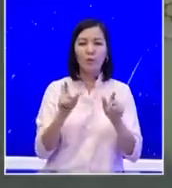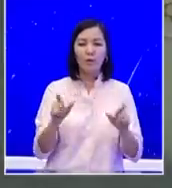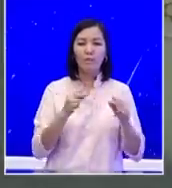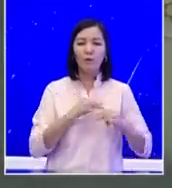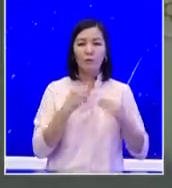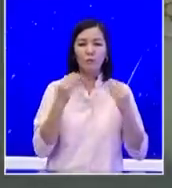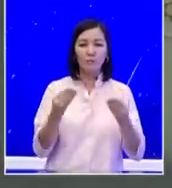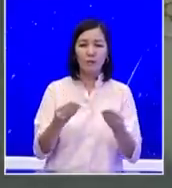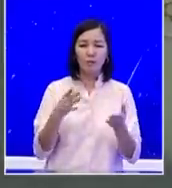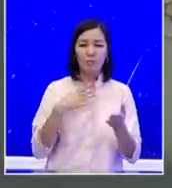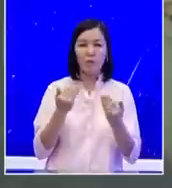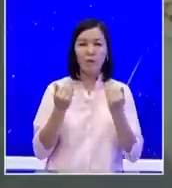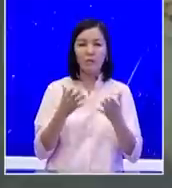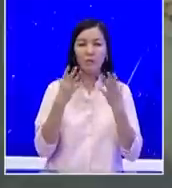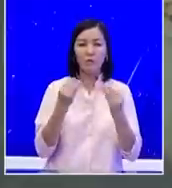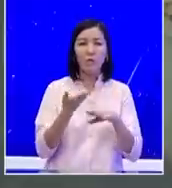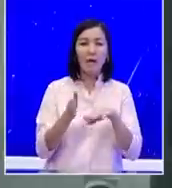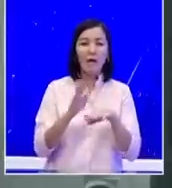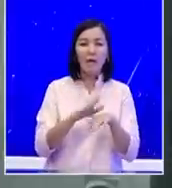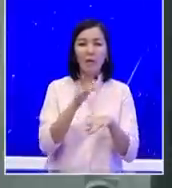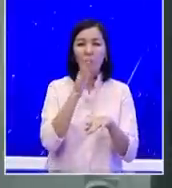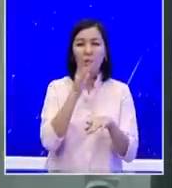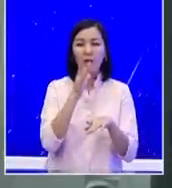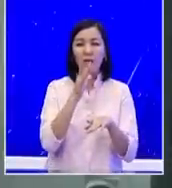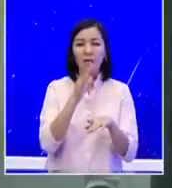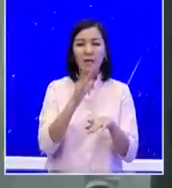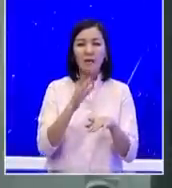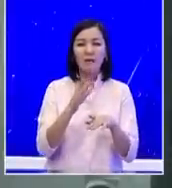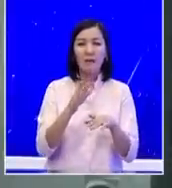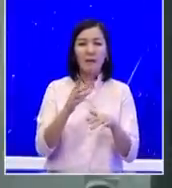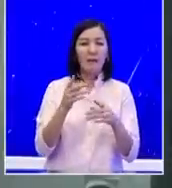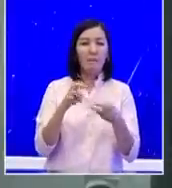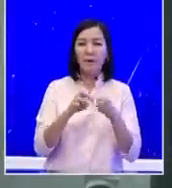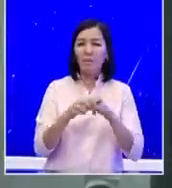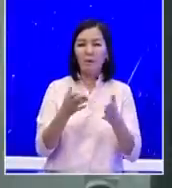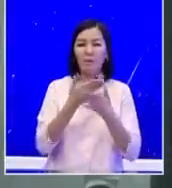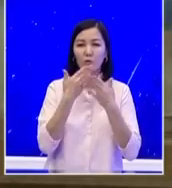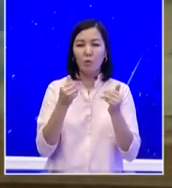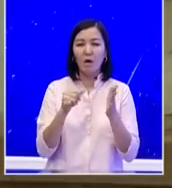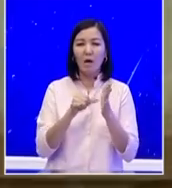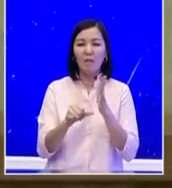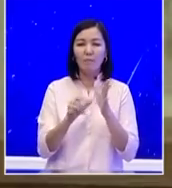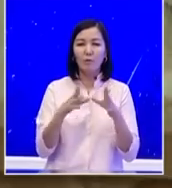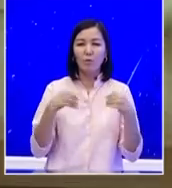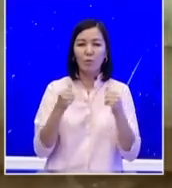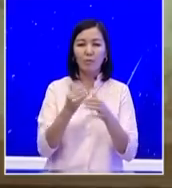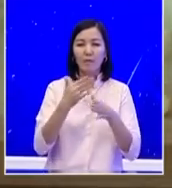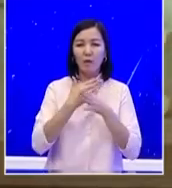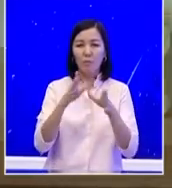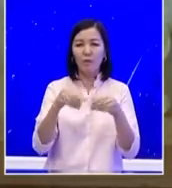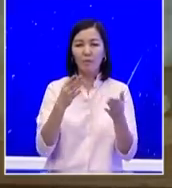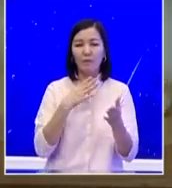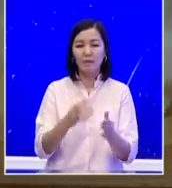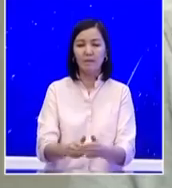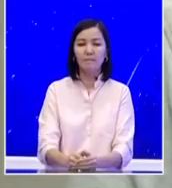отыр. Соның арқасында қазіргідей қиын кезде біраз адам таршылық көрмеді. Компания 60-тан астам мұқтаж отбасына әлеуметтік көмек